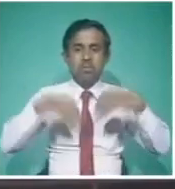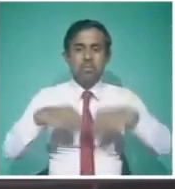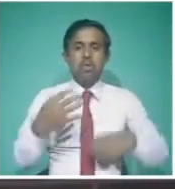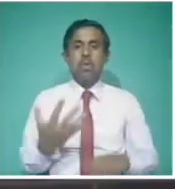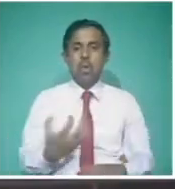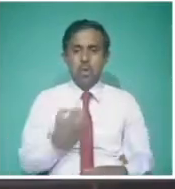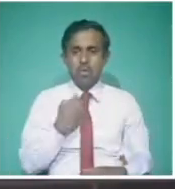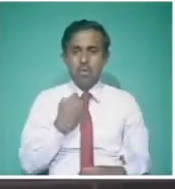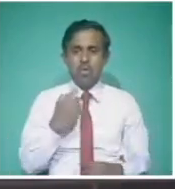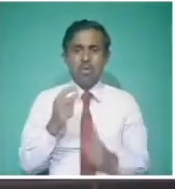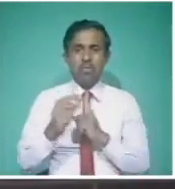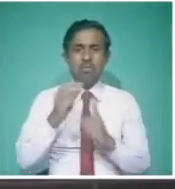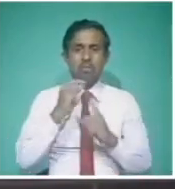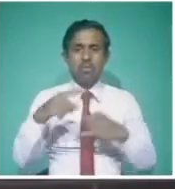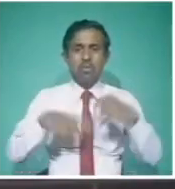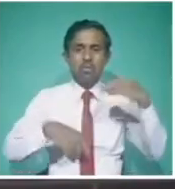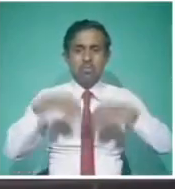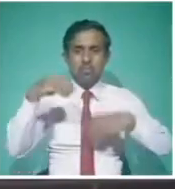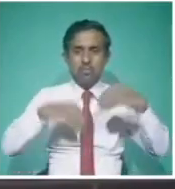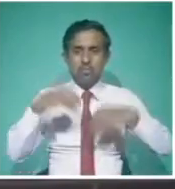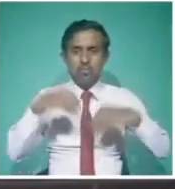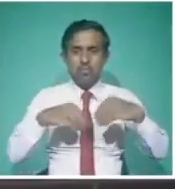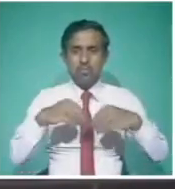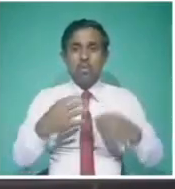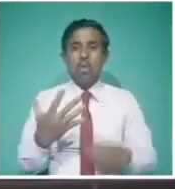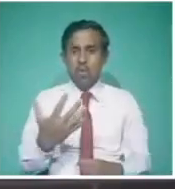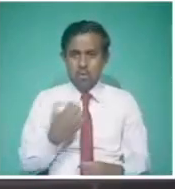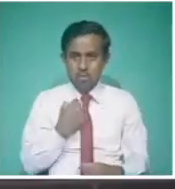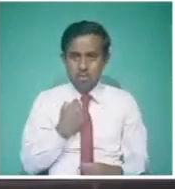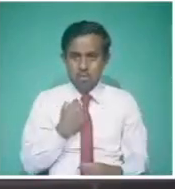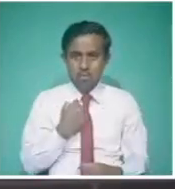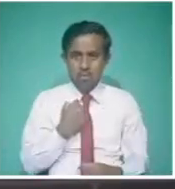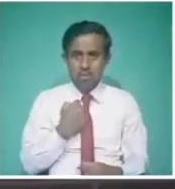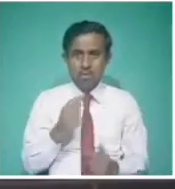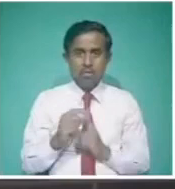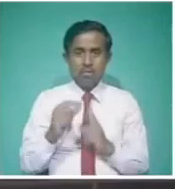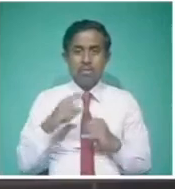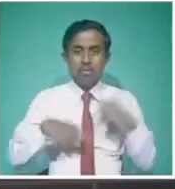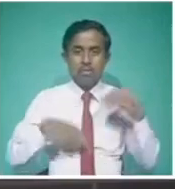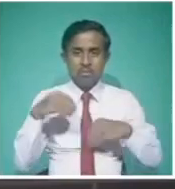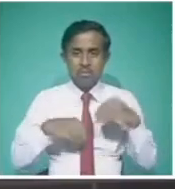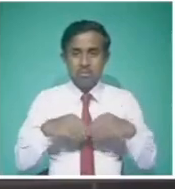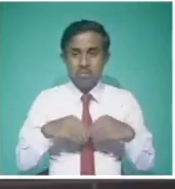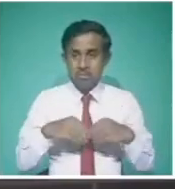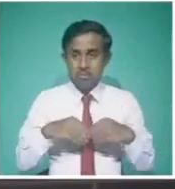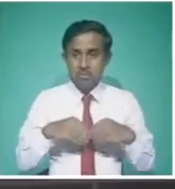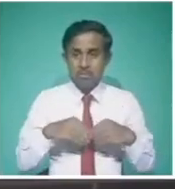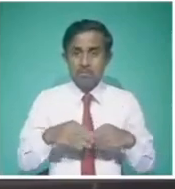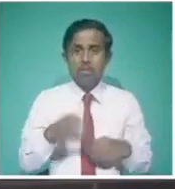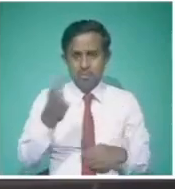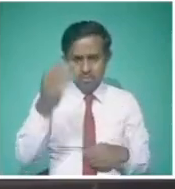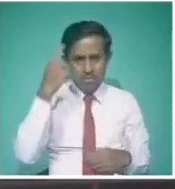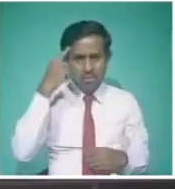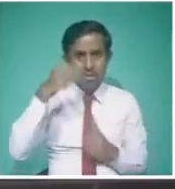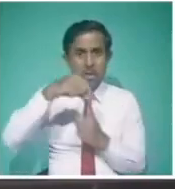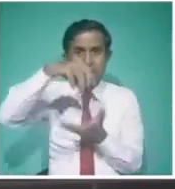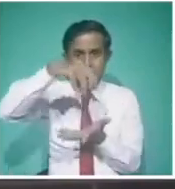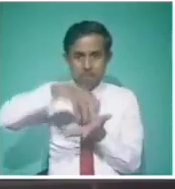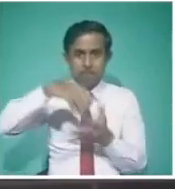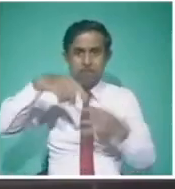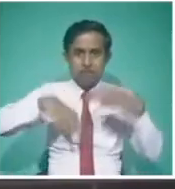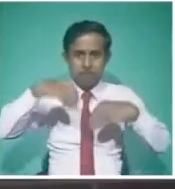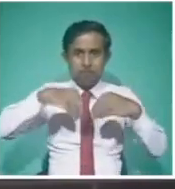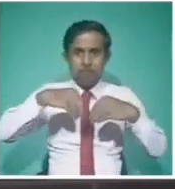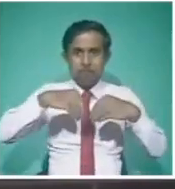අවශ්‍යයි. පාර්ලිමේන්තු මැතිවරණය අවශ්‍යයි. ඒ පාර්ලිමේන්තු මැතිවරණයකදී ඔබ දන්නවා පළාත් පාලන මැතිවරණ